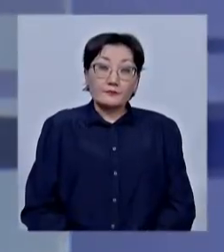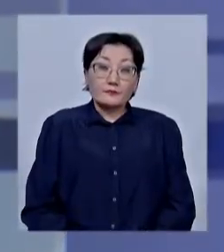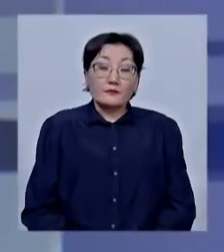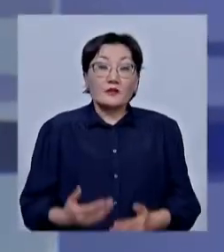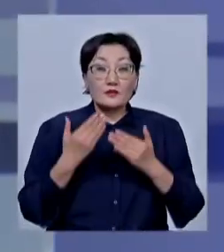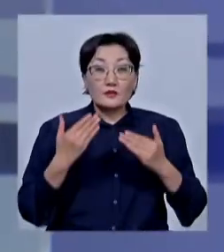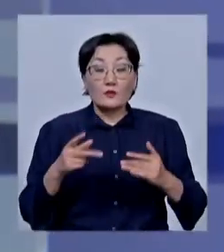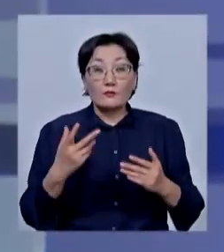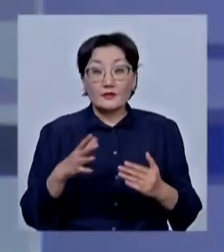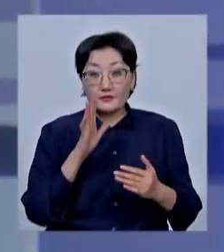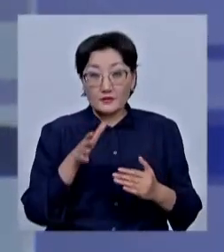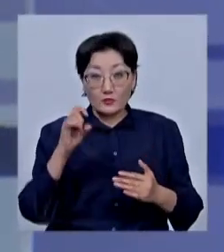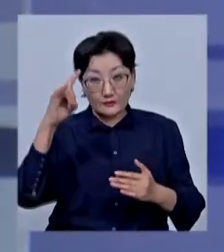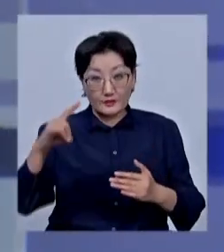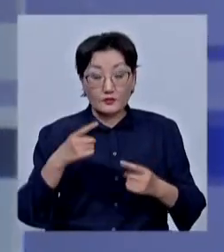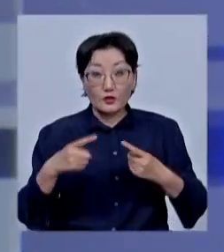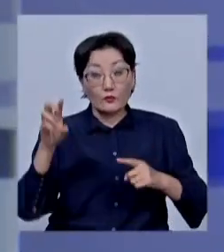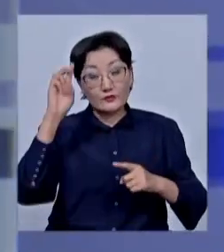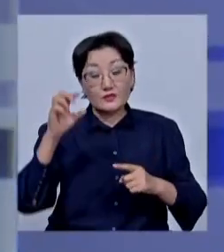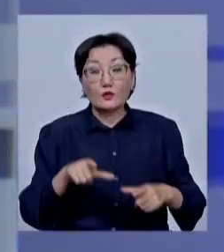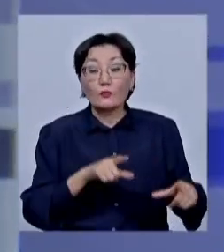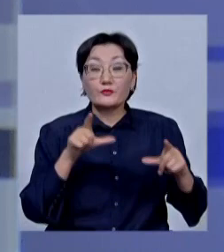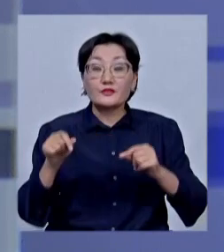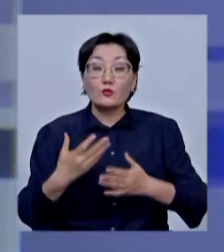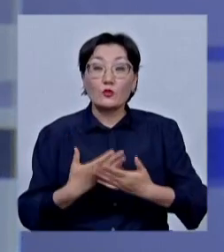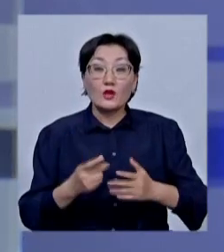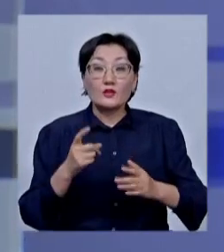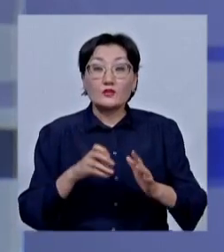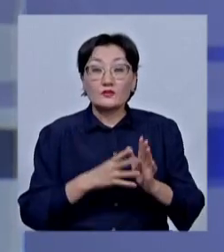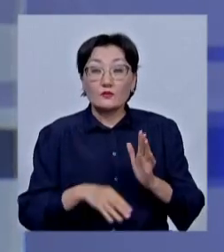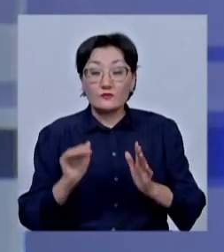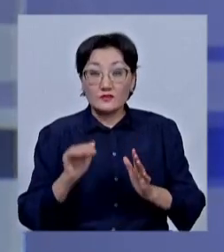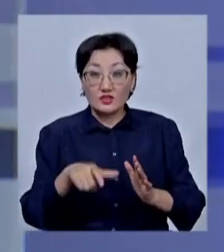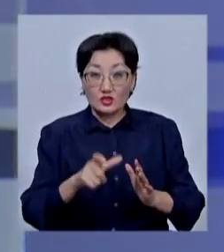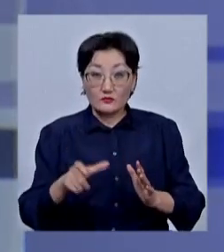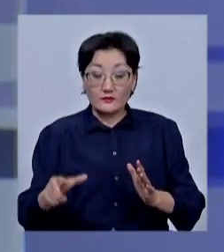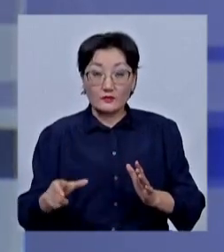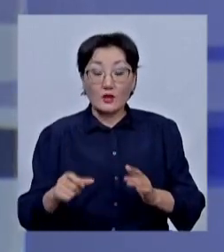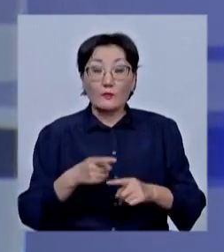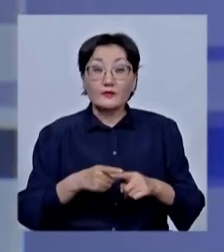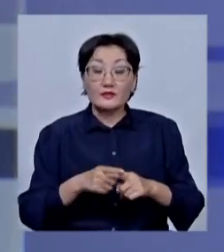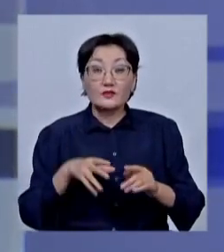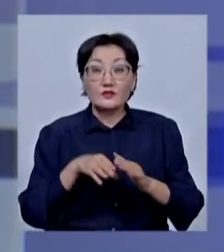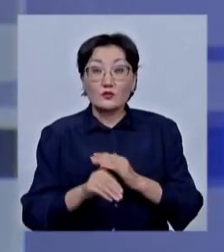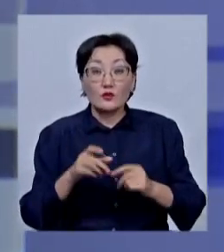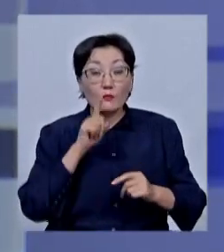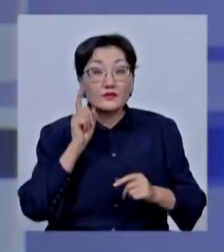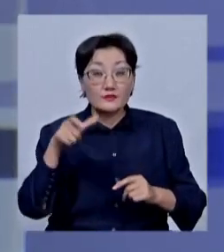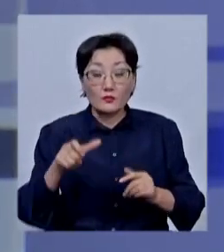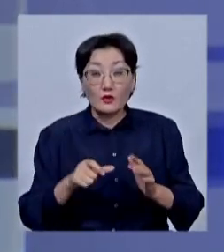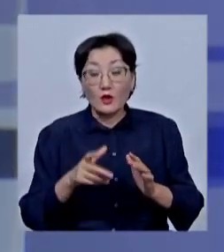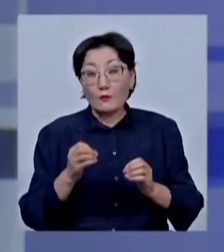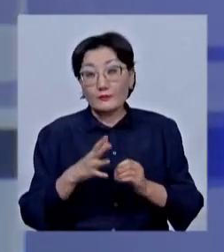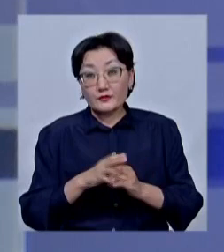За последние 5 лет из Казахстана в другие страны уехали почти 190 тысяч человек. Половина из них – это молодежь в возрасте